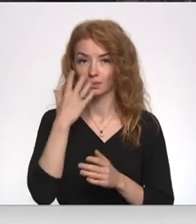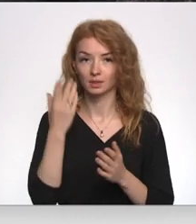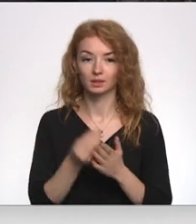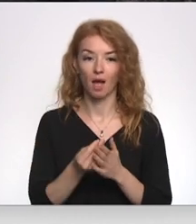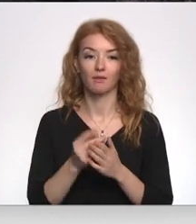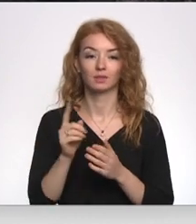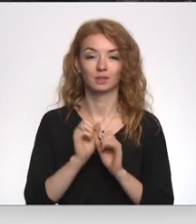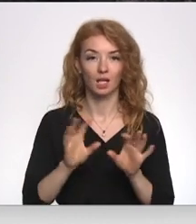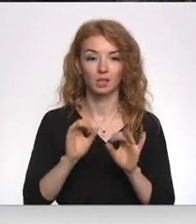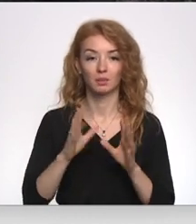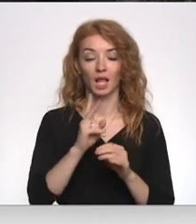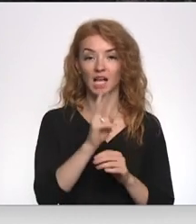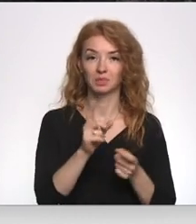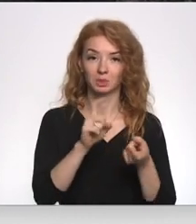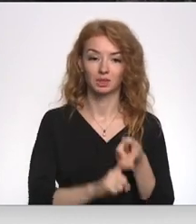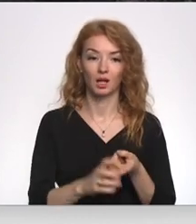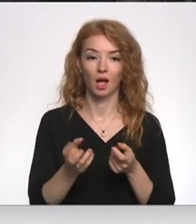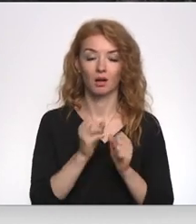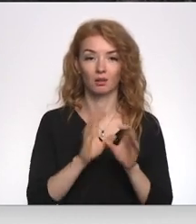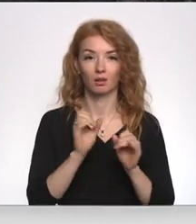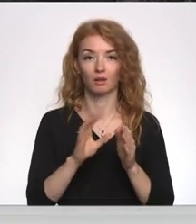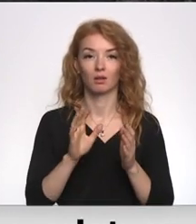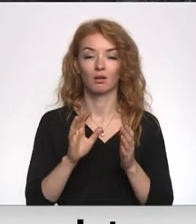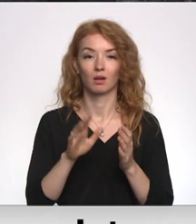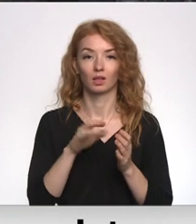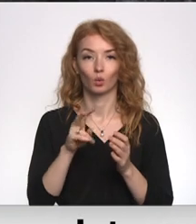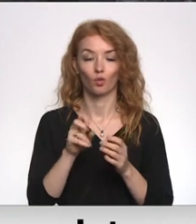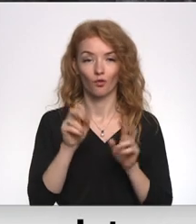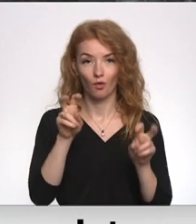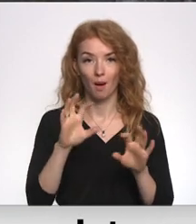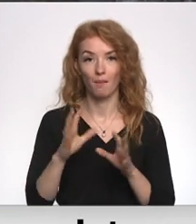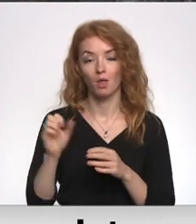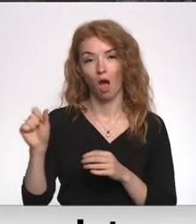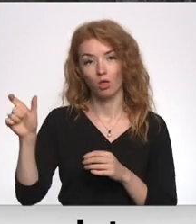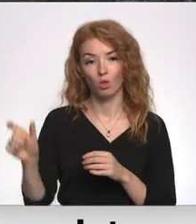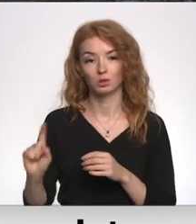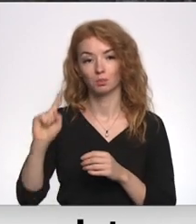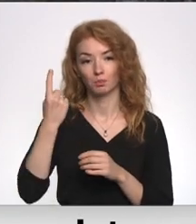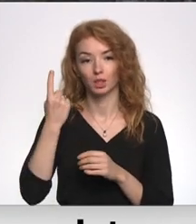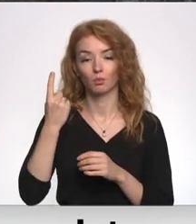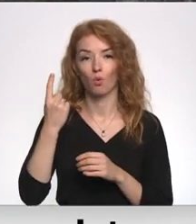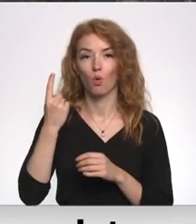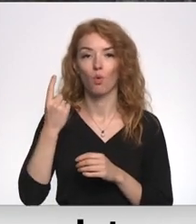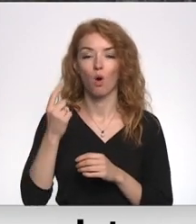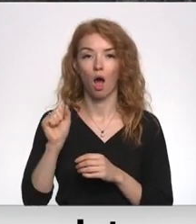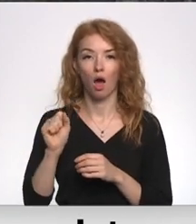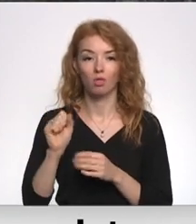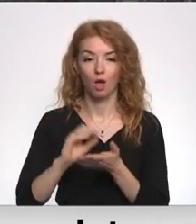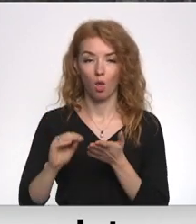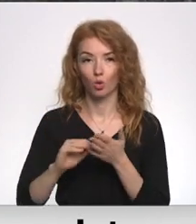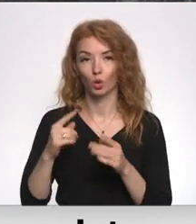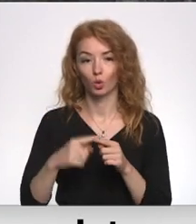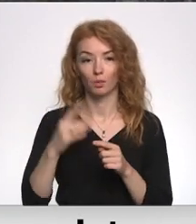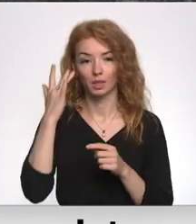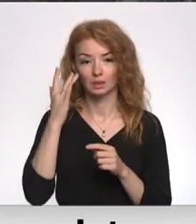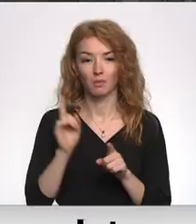bet Kazimirs ir saistēts ar laikrakstu Driva, Antons ir saistēts ar pirmo dzejas antoloģiju un,